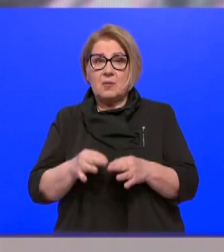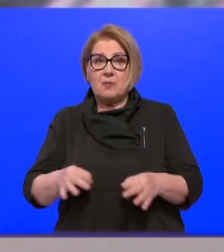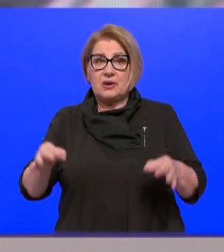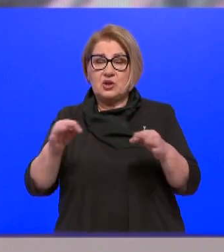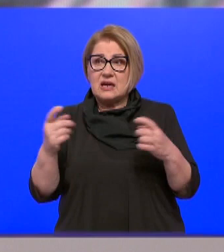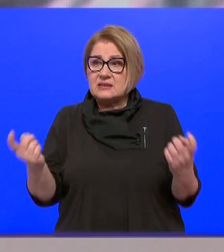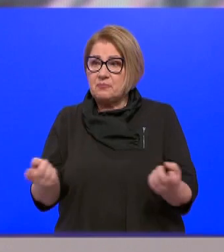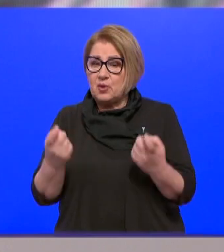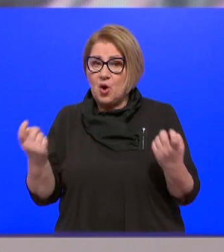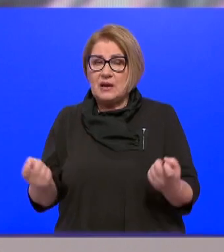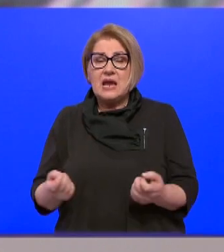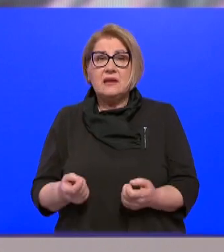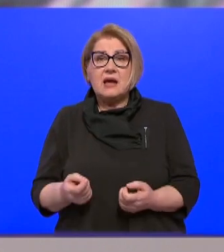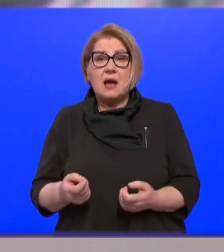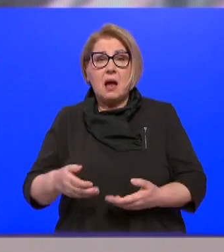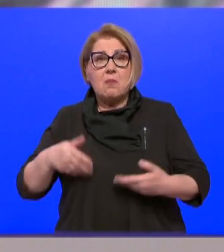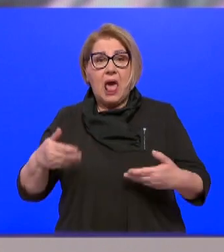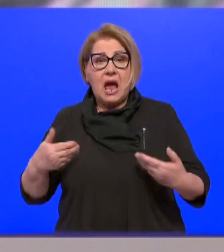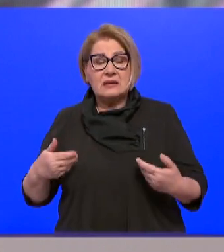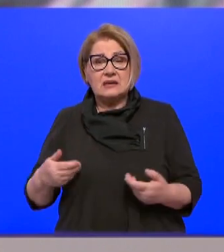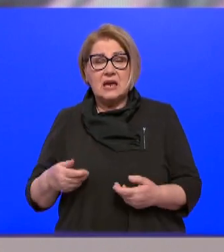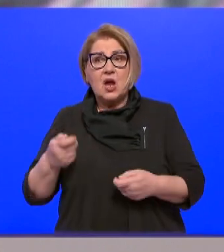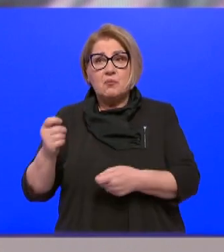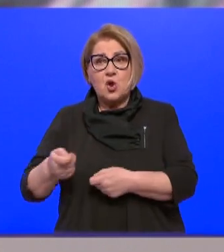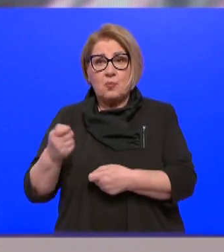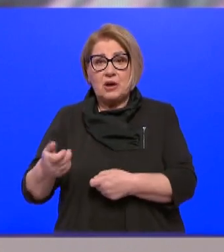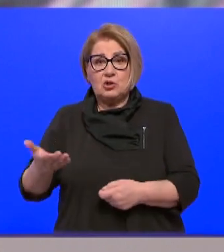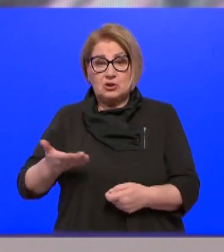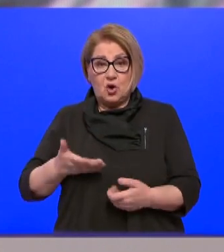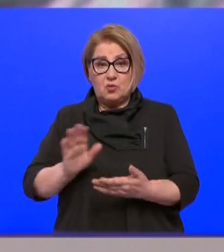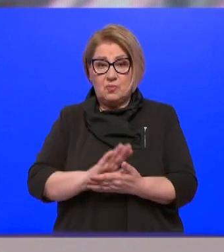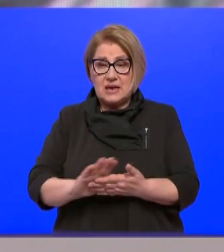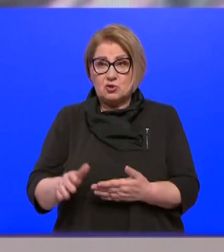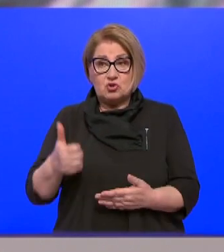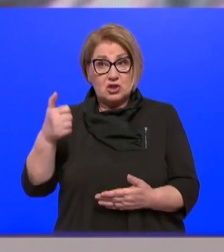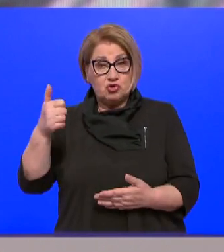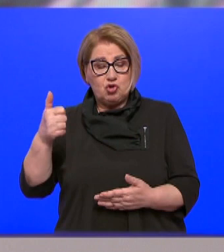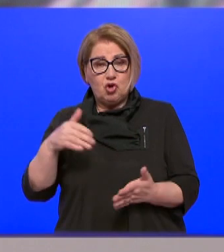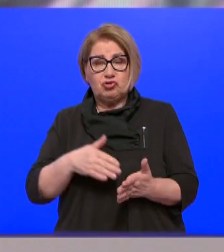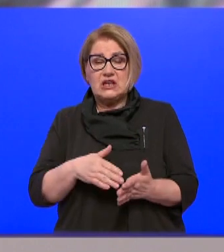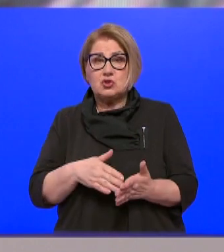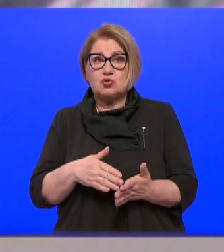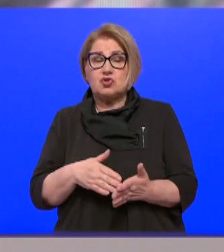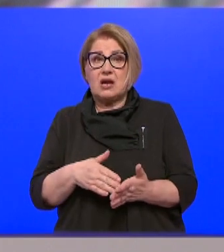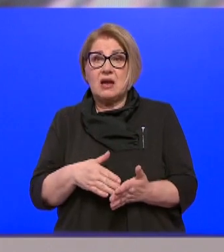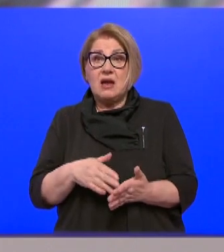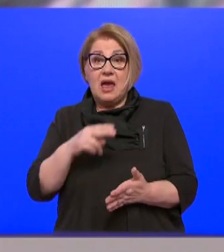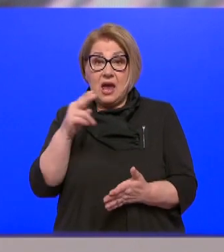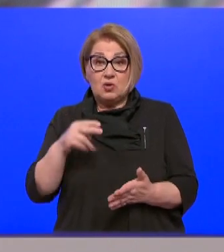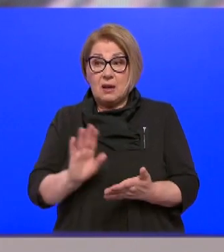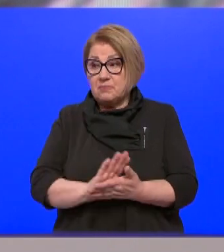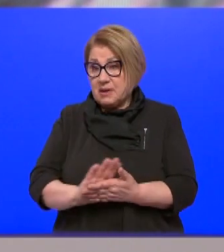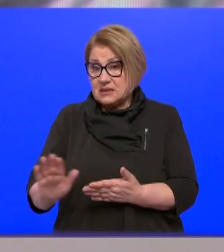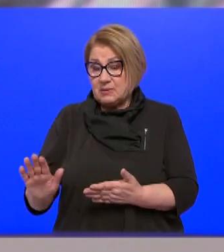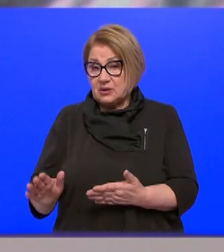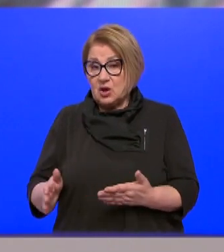se potiče mlade poljoprivrednike da dobe bespovratno 50.000 eura, sada je to već 100.000 eura u novom programskom razdoblju za